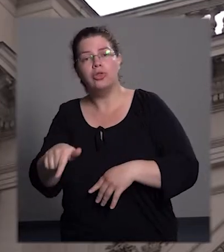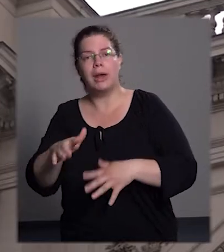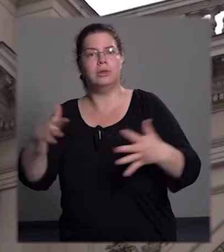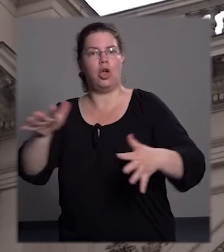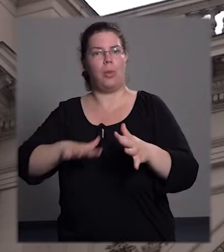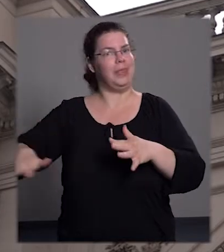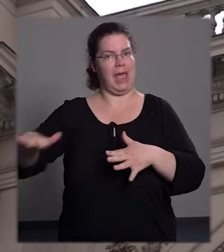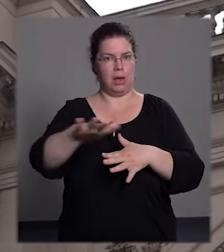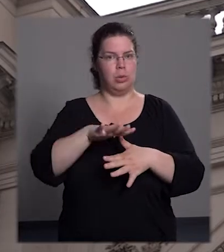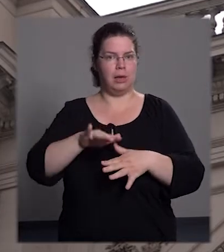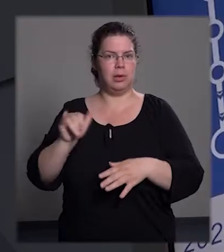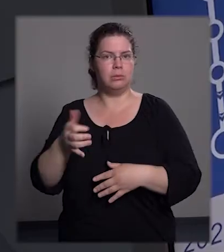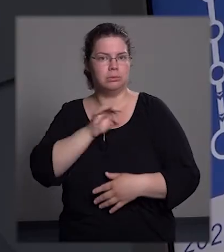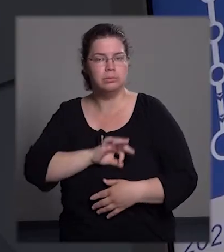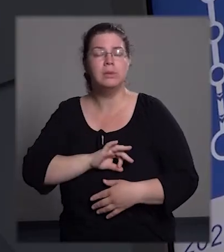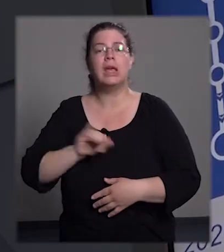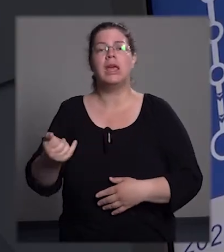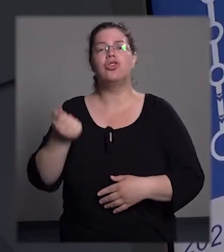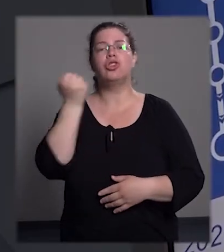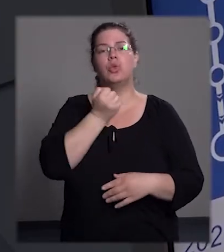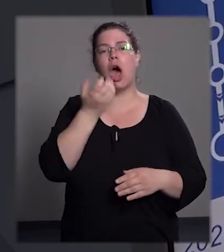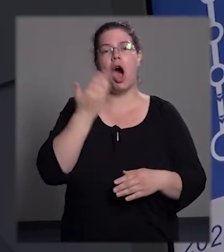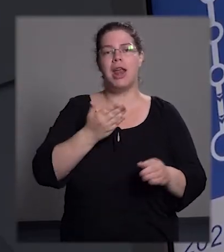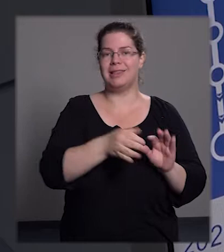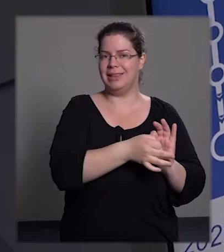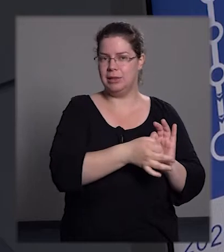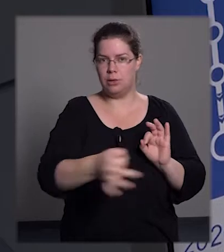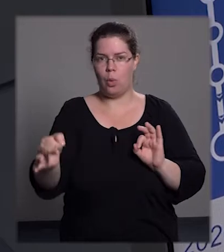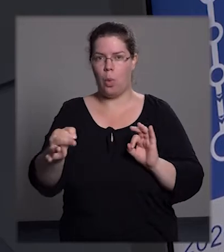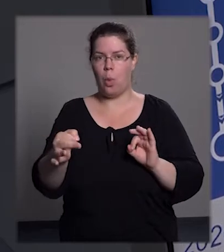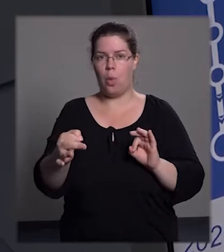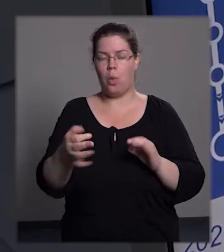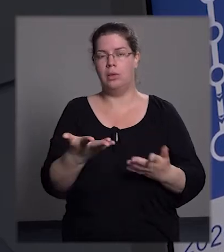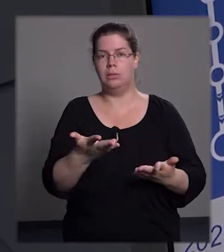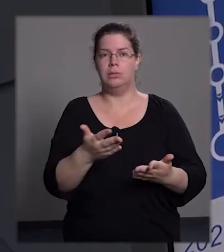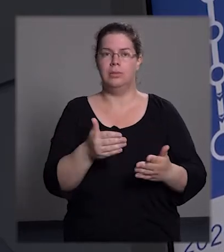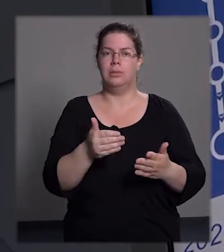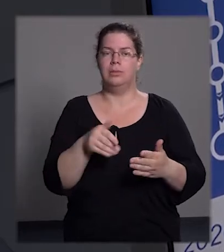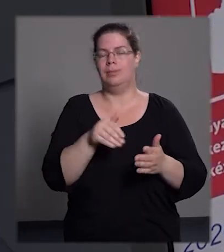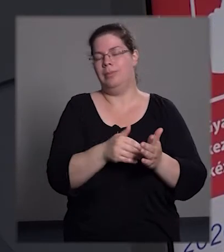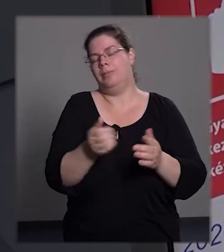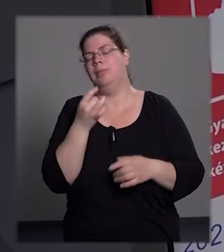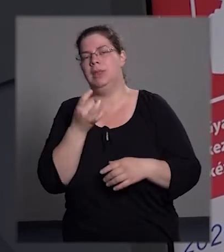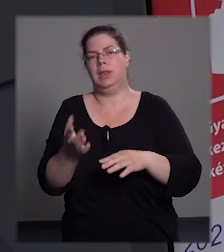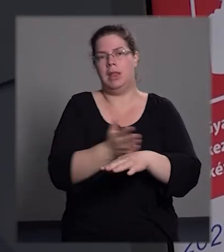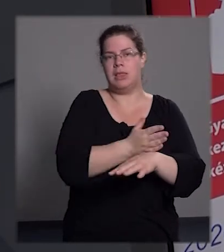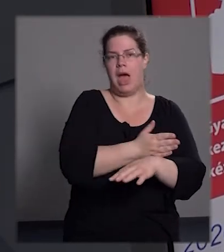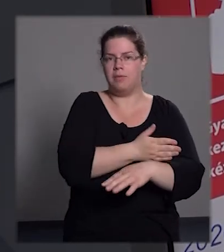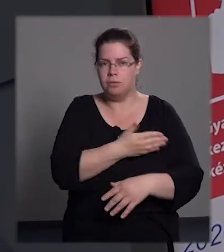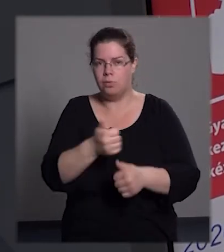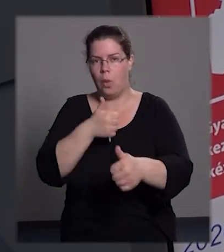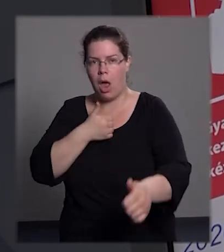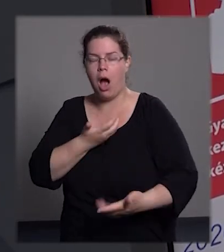területet ölel át, és ugye Dunaharasztitól pedig távolodva, minél távolabb vagyunk Budapesttől, annál nagyobb